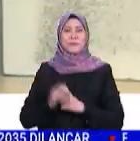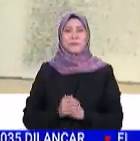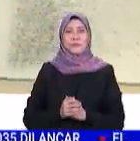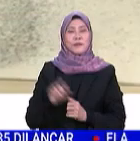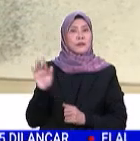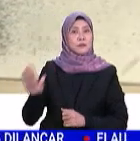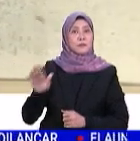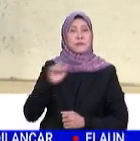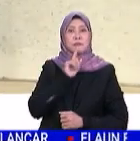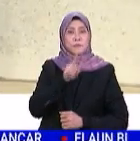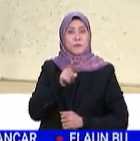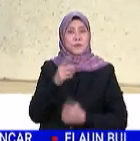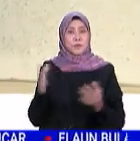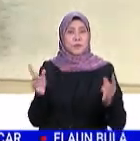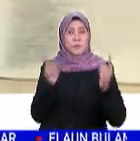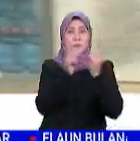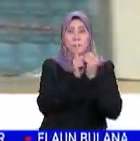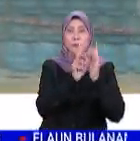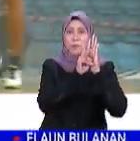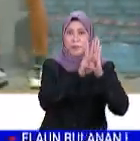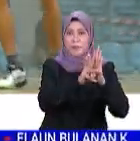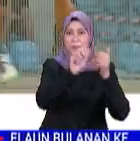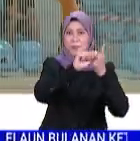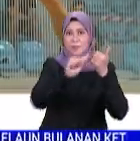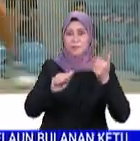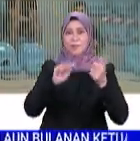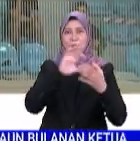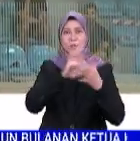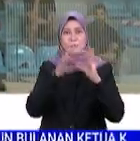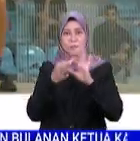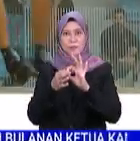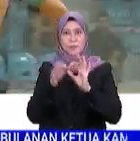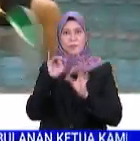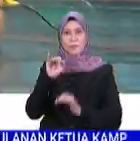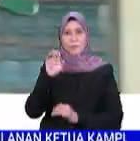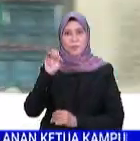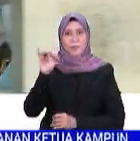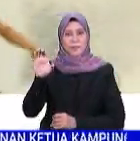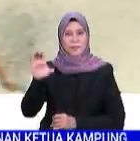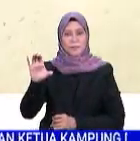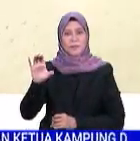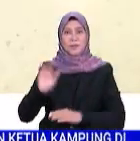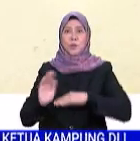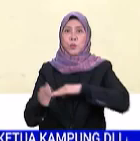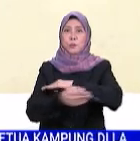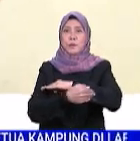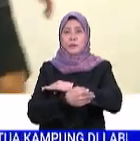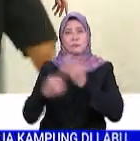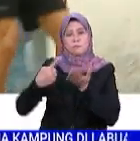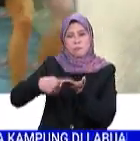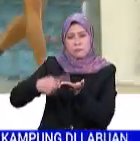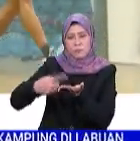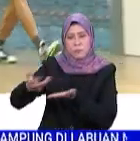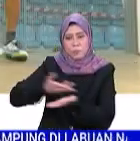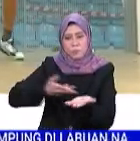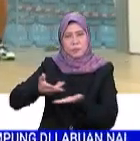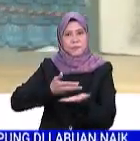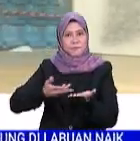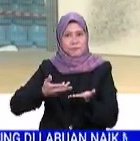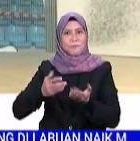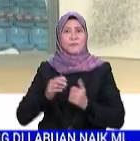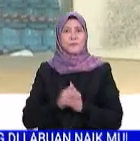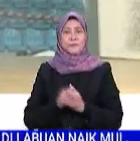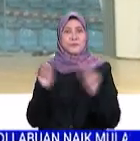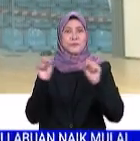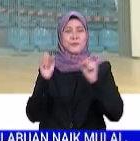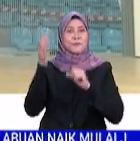juga mengakui beliau telah bertemu dengan wakil jawatankuasa Olimpik Antarabangsa IOC di Dubai baru-baru ini bagi membincangkan perkara berkenaan.